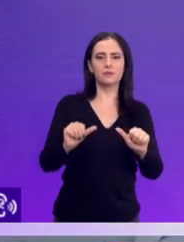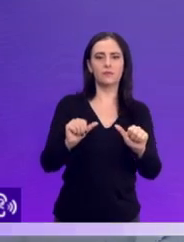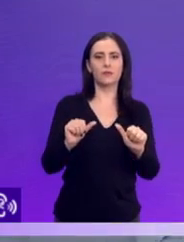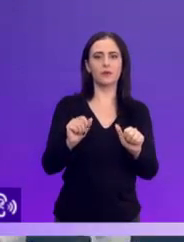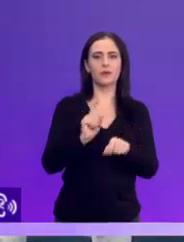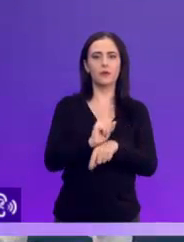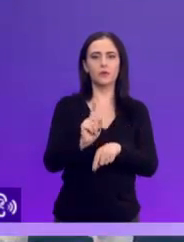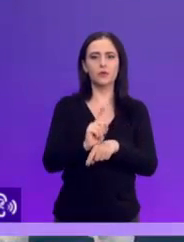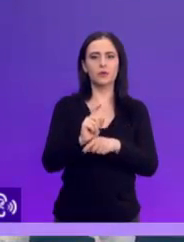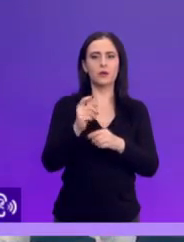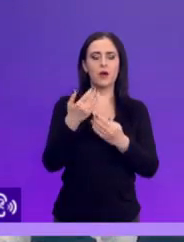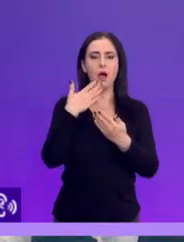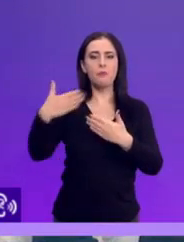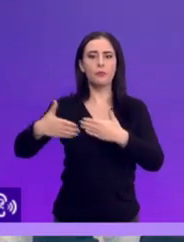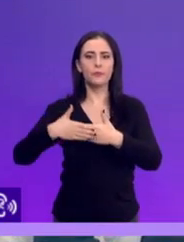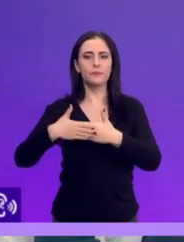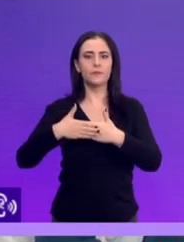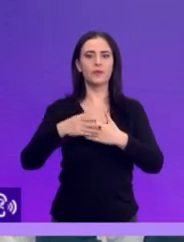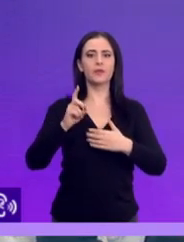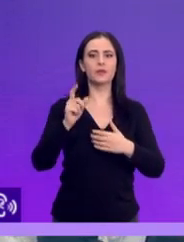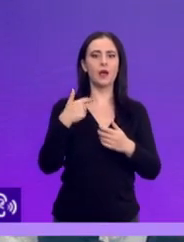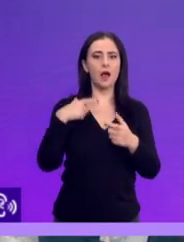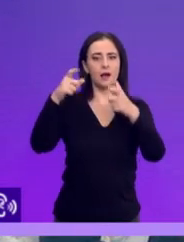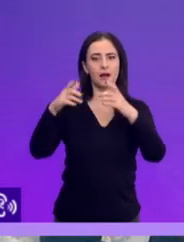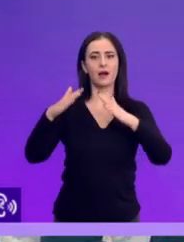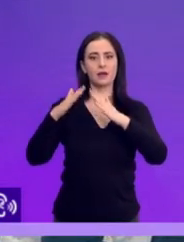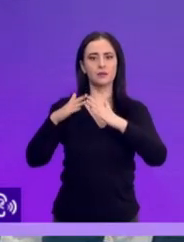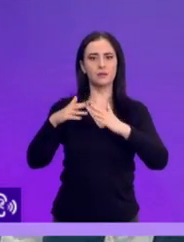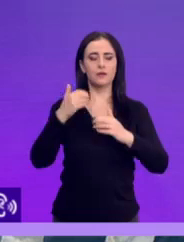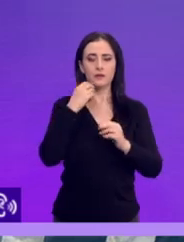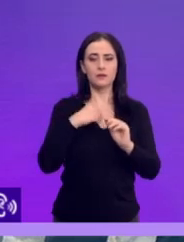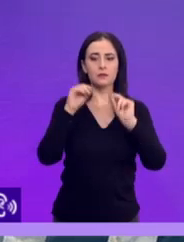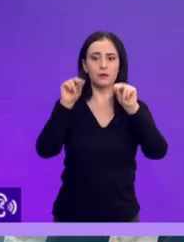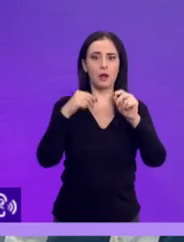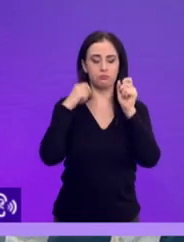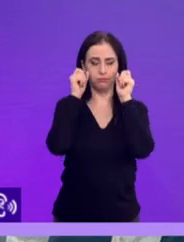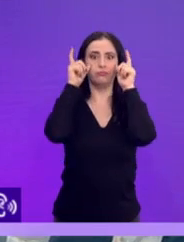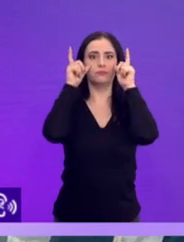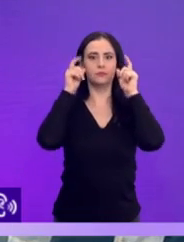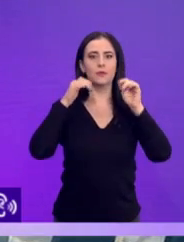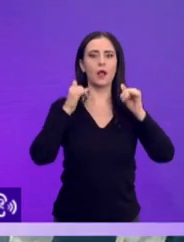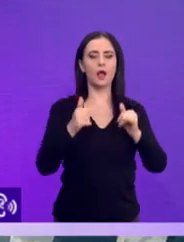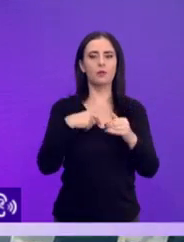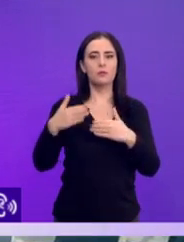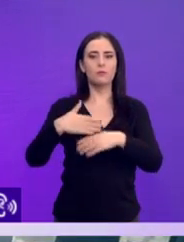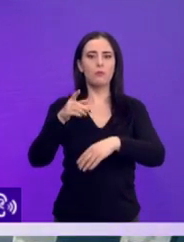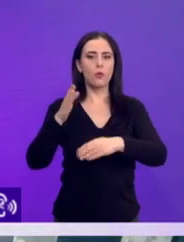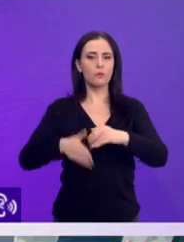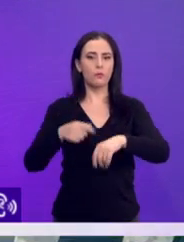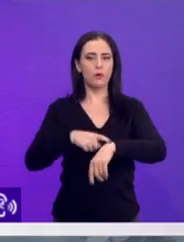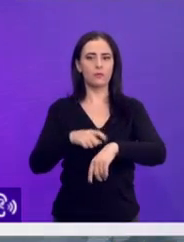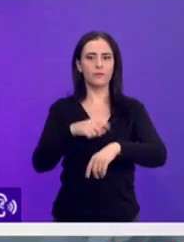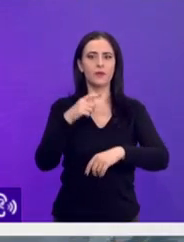sirenele de la pompieri și de la salvare. Vă dați seama că ne-am trezit. Dar până să ne dezinficim,